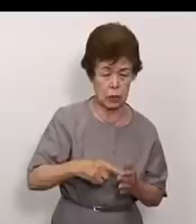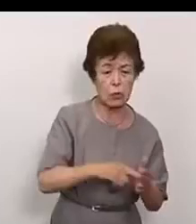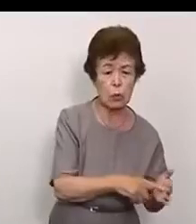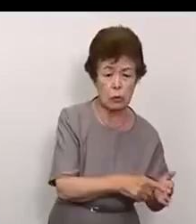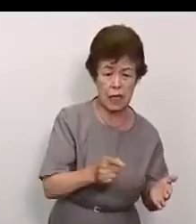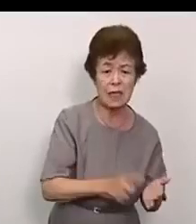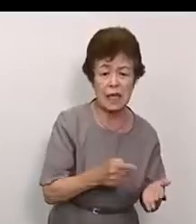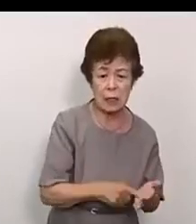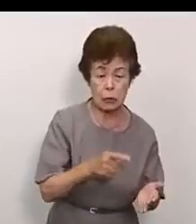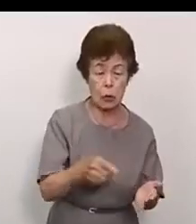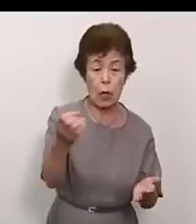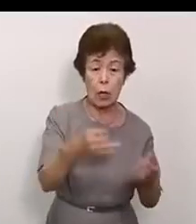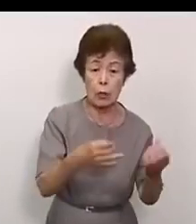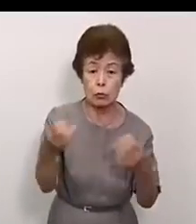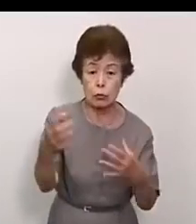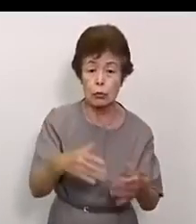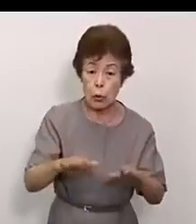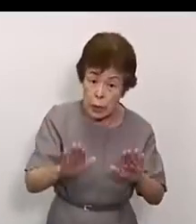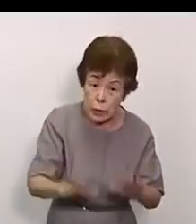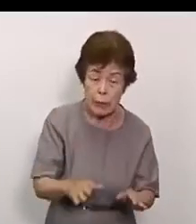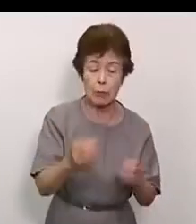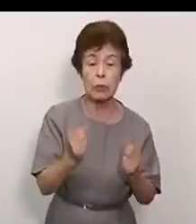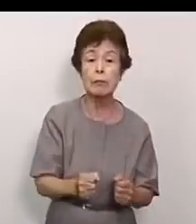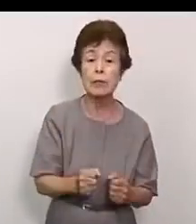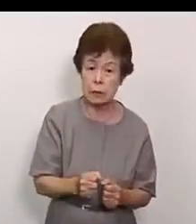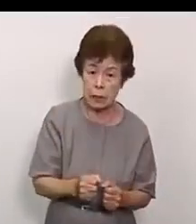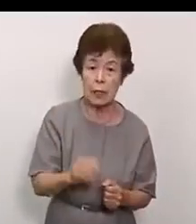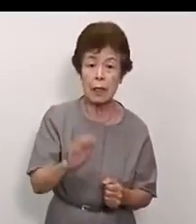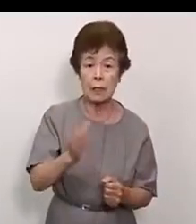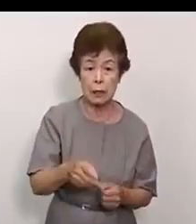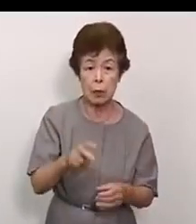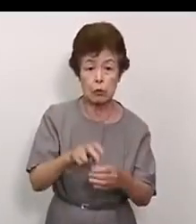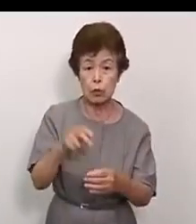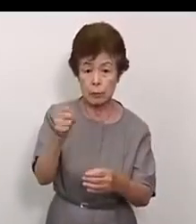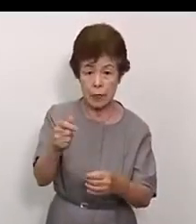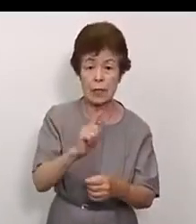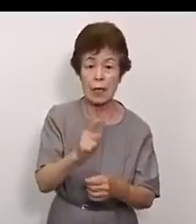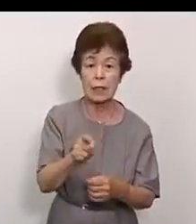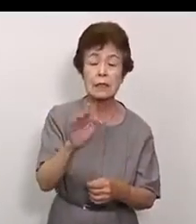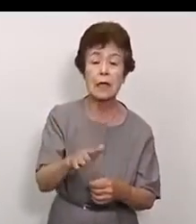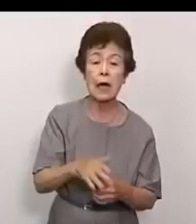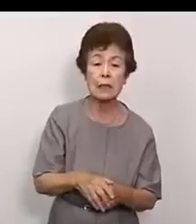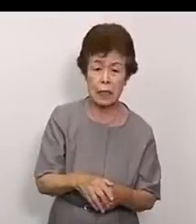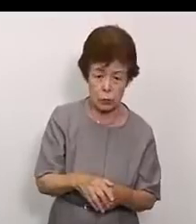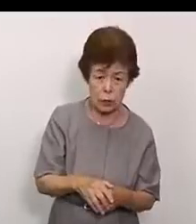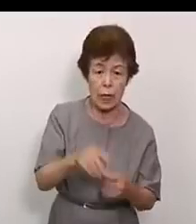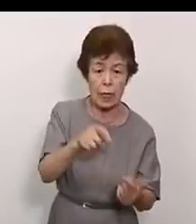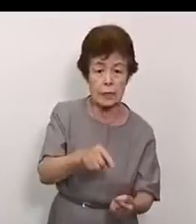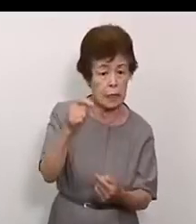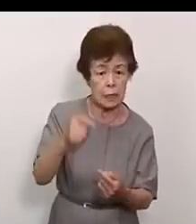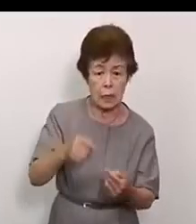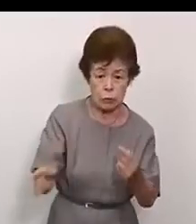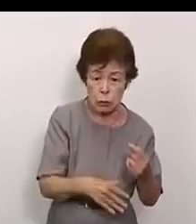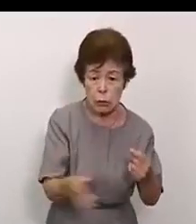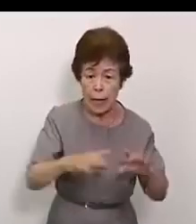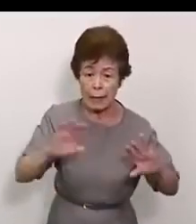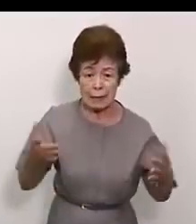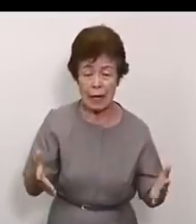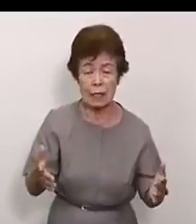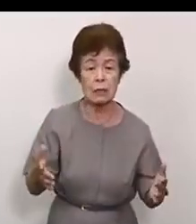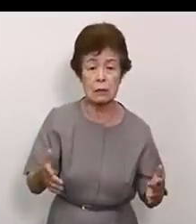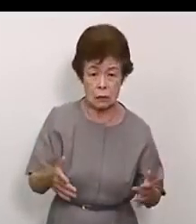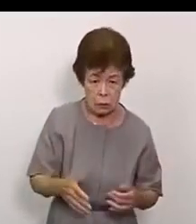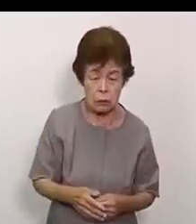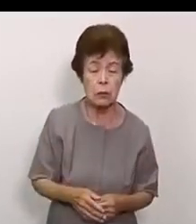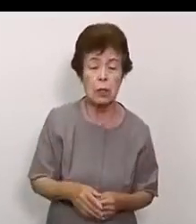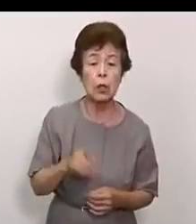かっていう人も未だにいるんですけれども、ね、今宮さんのお話にあったようにね、その選択の余地がなかったり、本当にそこにこう、はい、追いやられてしま